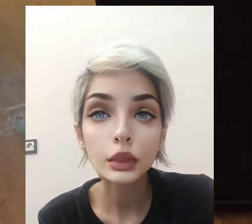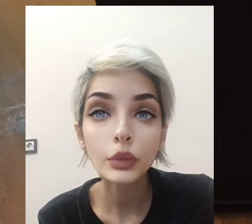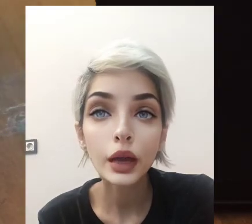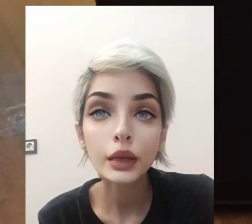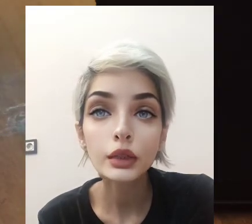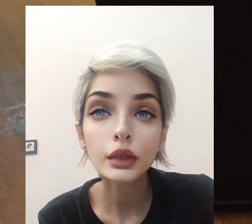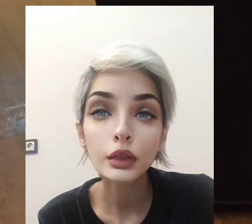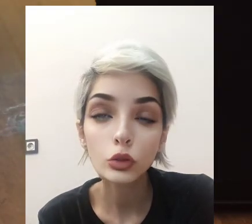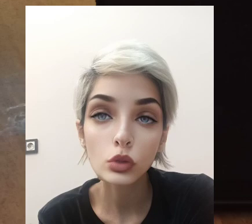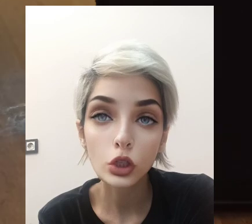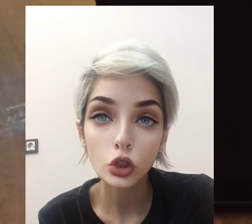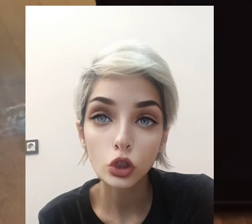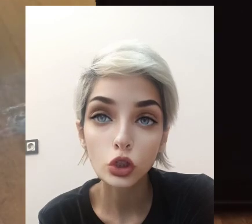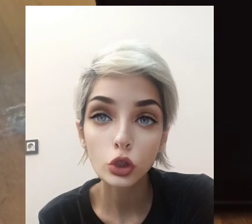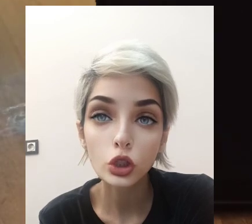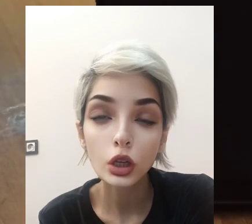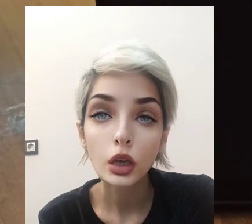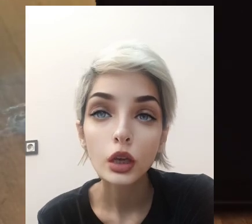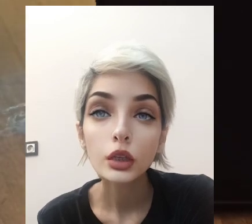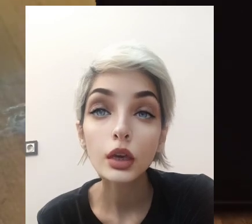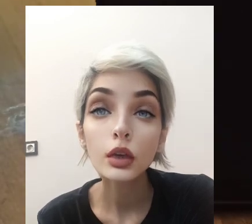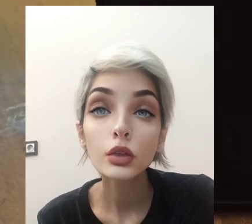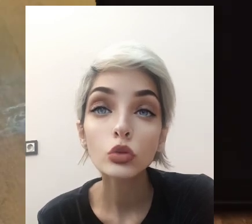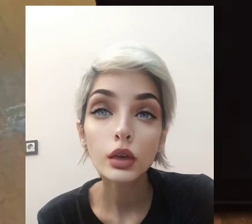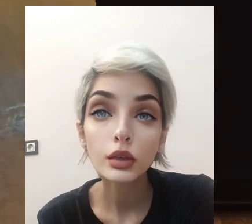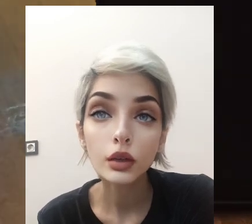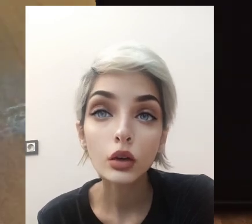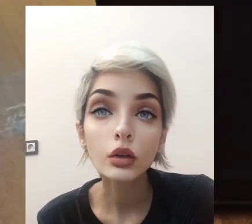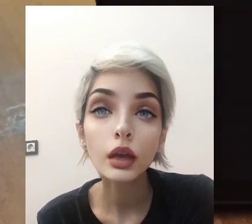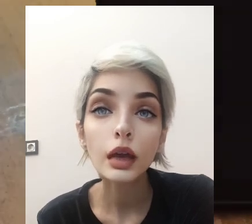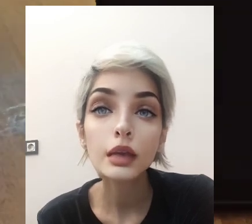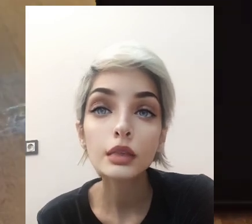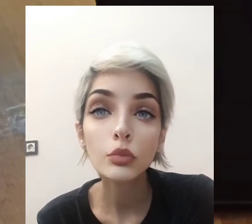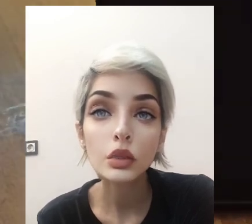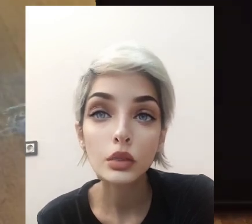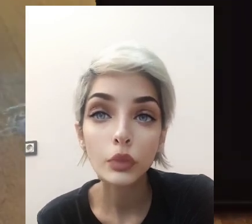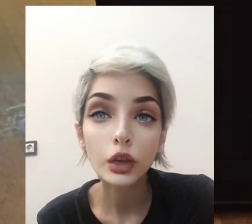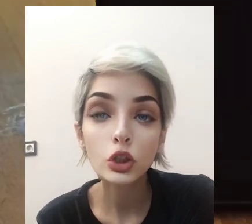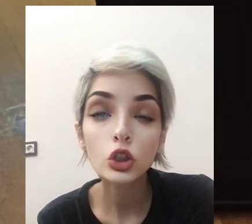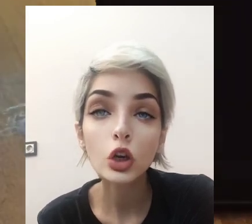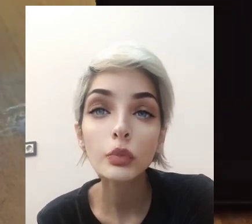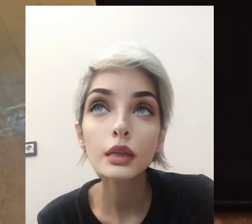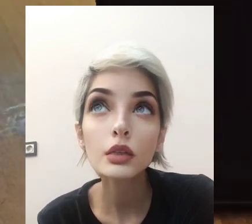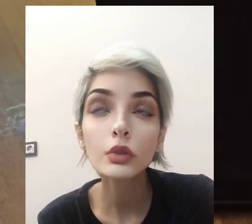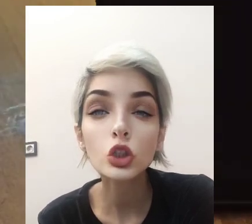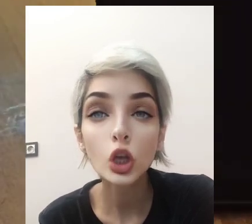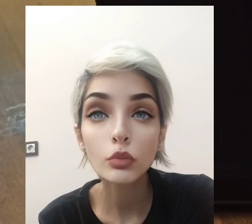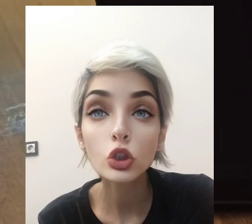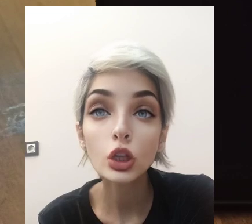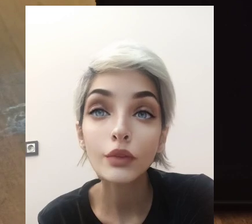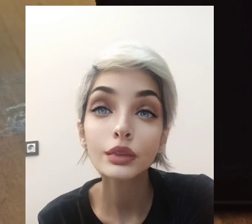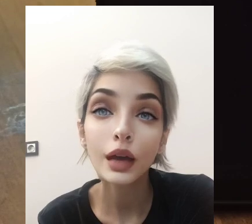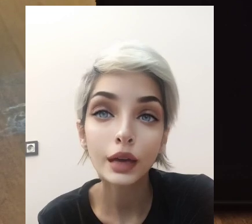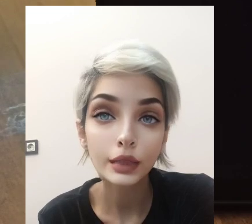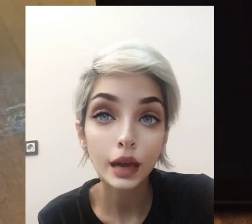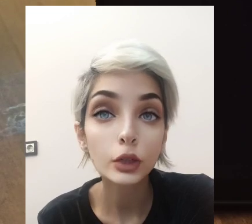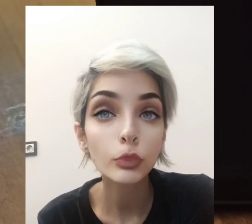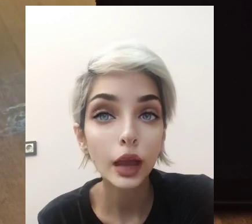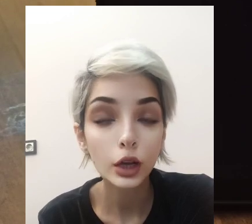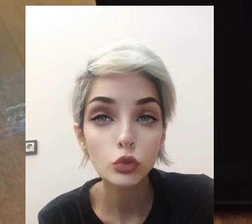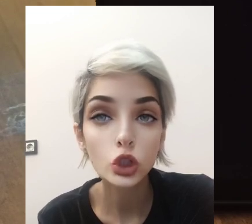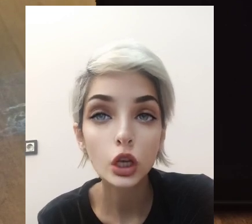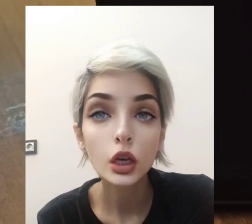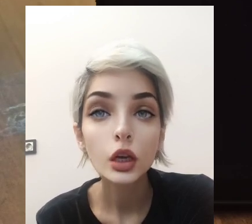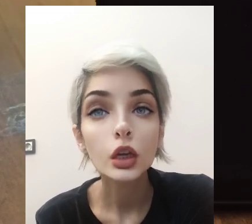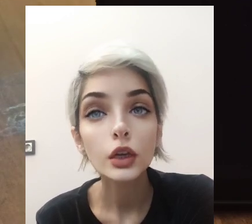هم اگه خیلی دوستش داشته باشی که توی ایران از NBC پرشیا به اسم چه می شود اگر